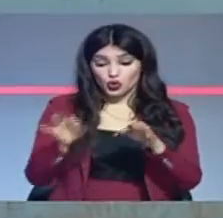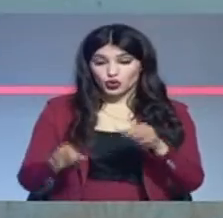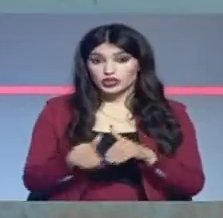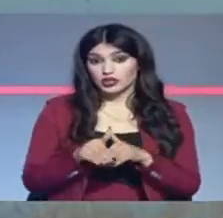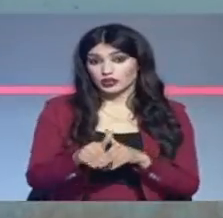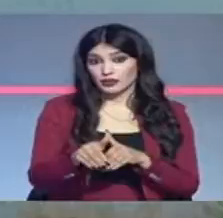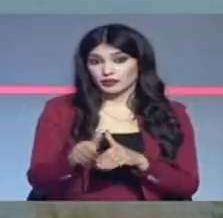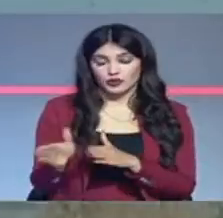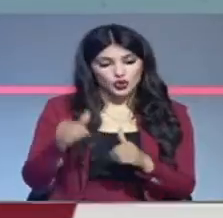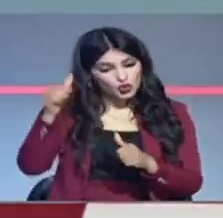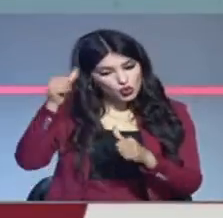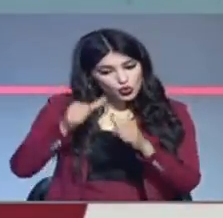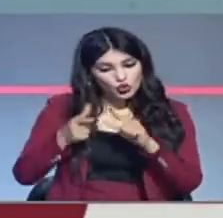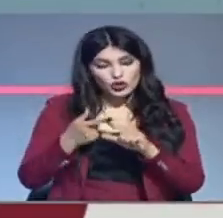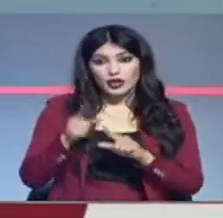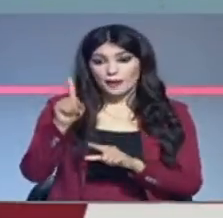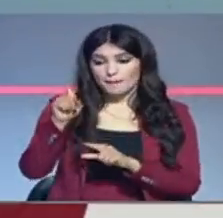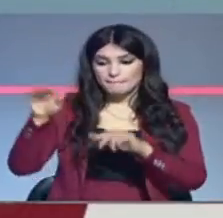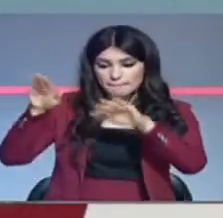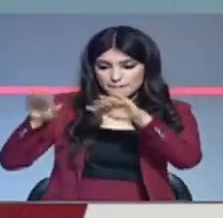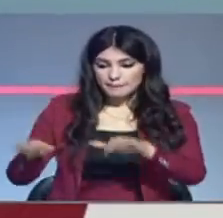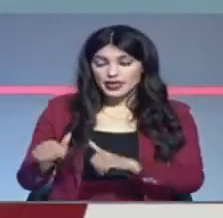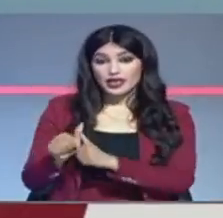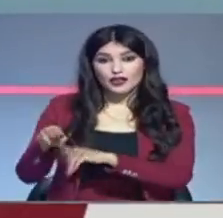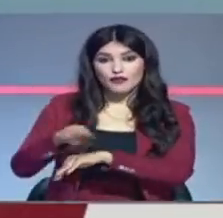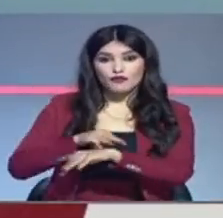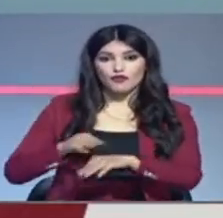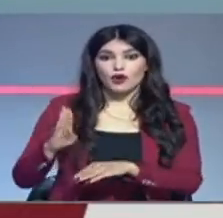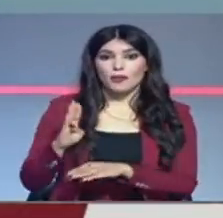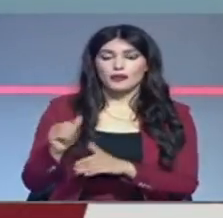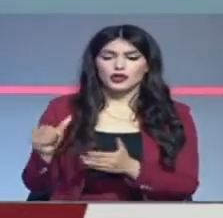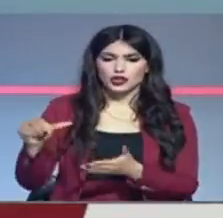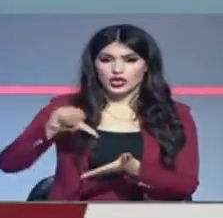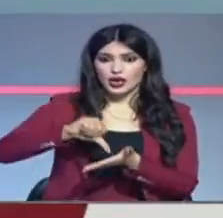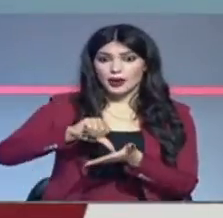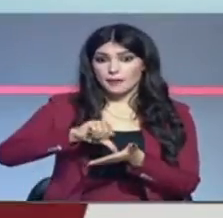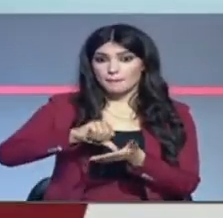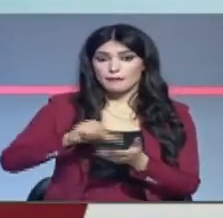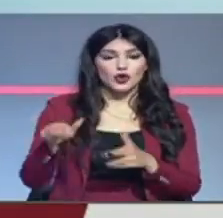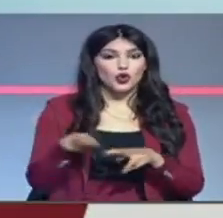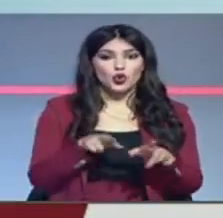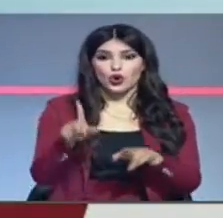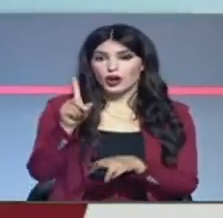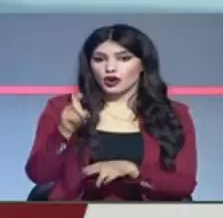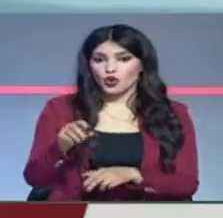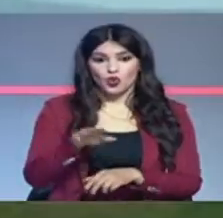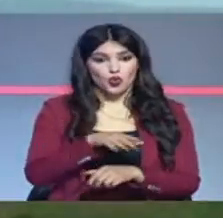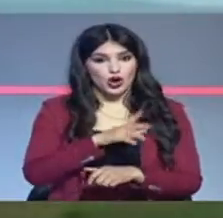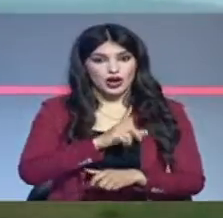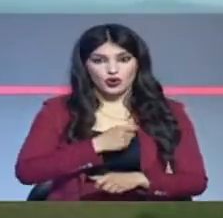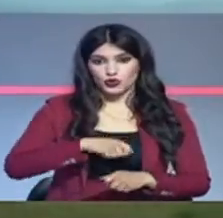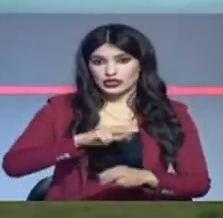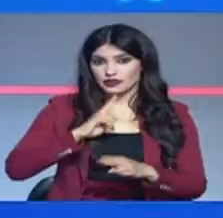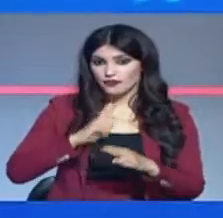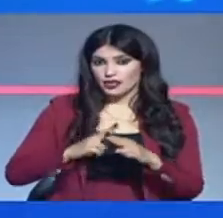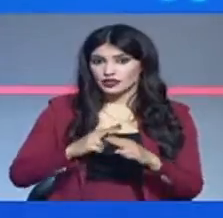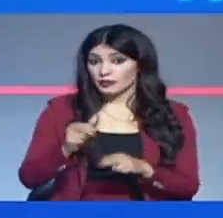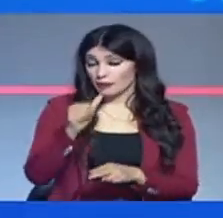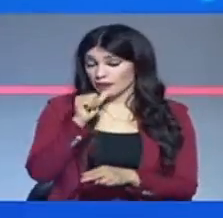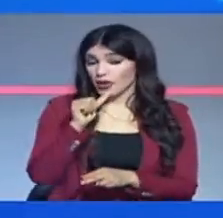وللتذكير فان يزود العاصمه والشمال الشرقي والساحل وصفه في ماء الشرب